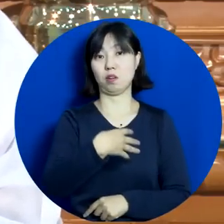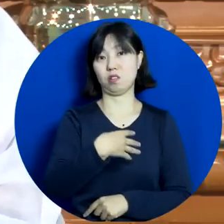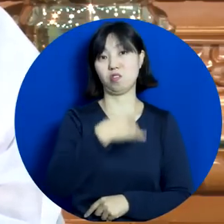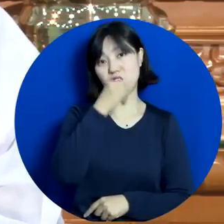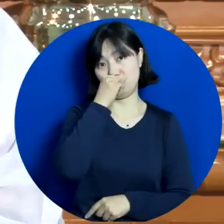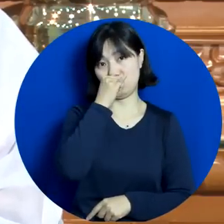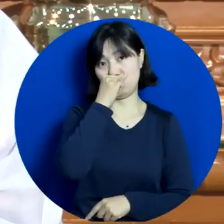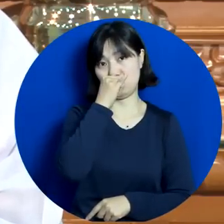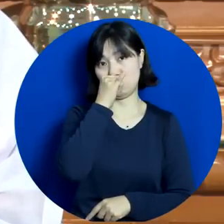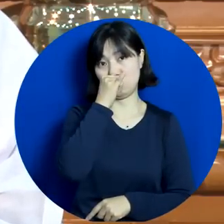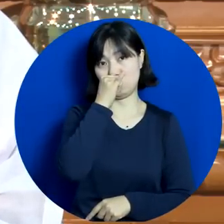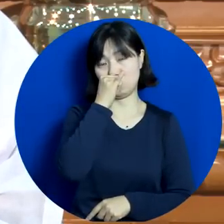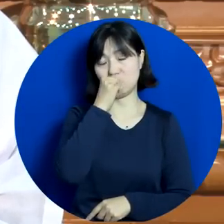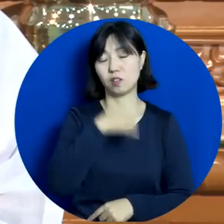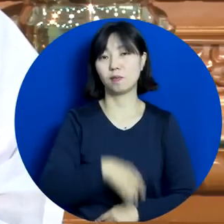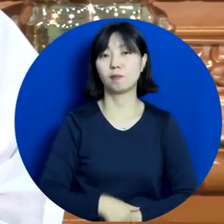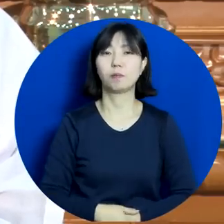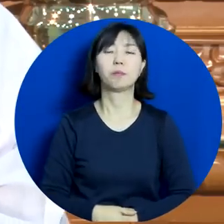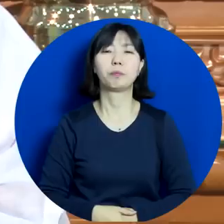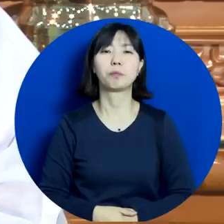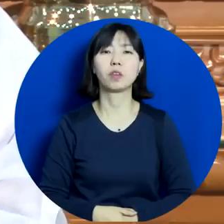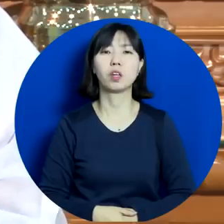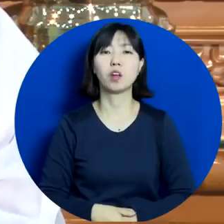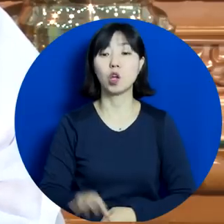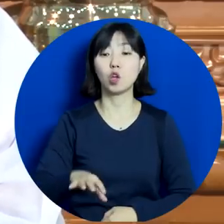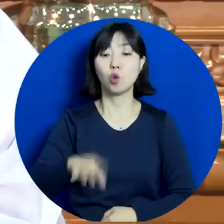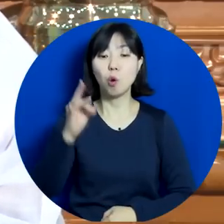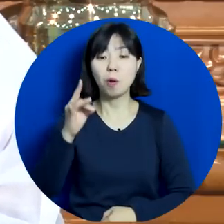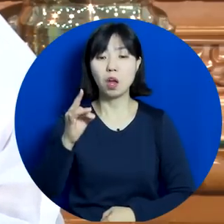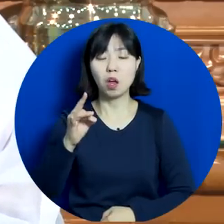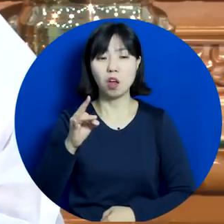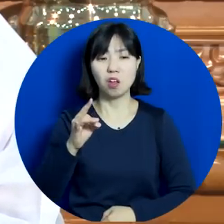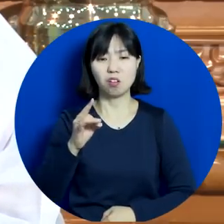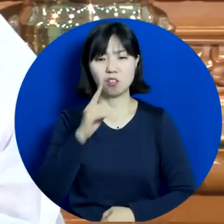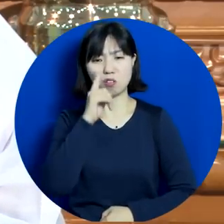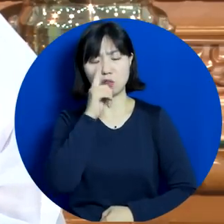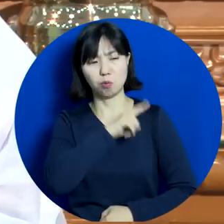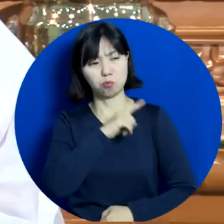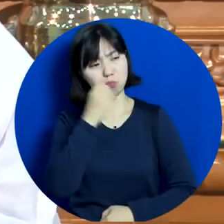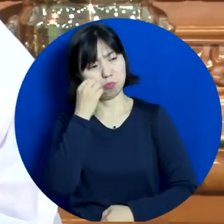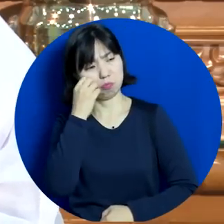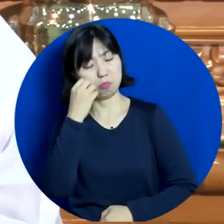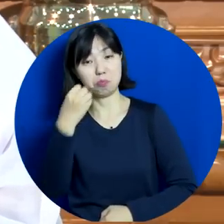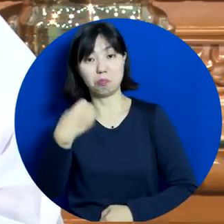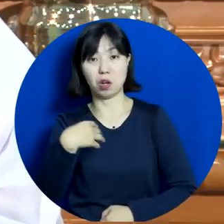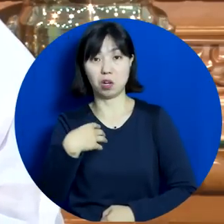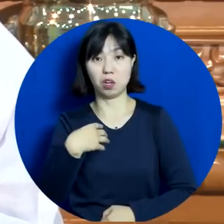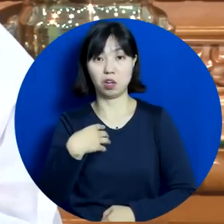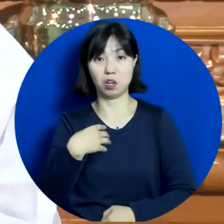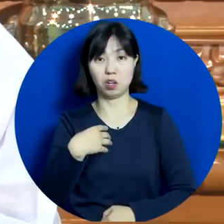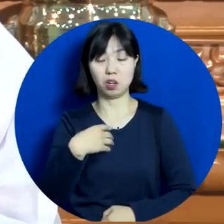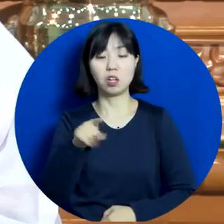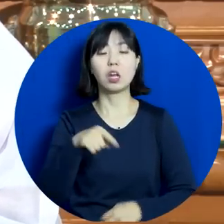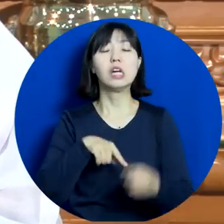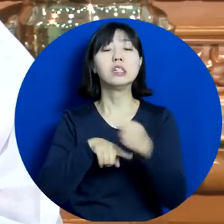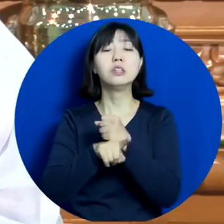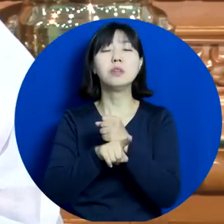이제 사람들이 나쁜 의미로가 아니라 말은 어떻게 하든 좋은